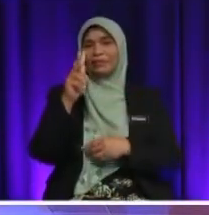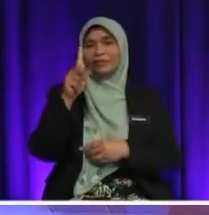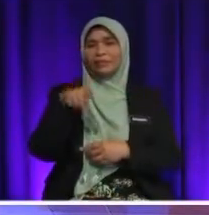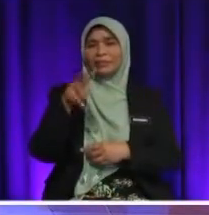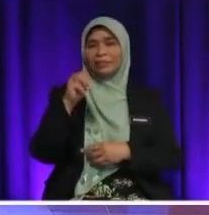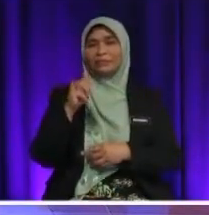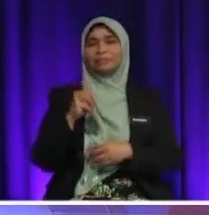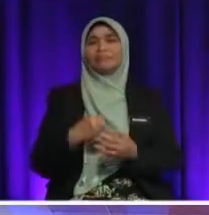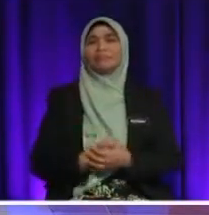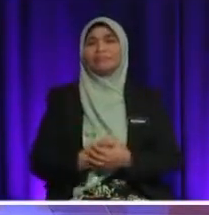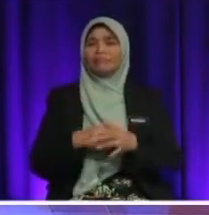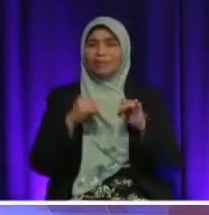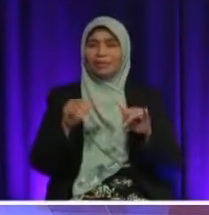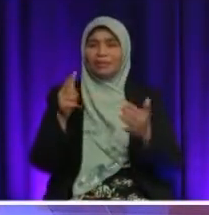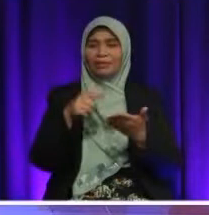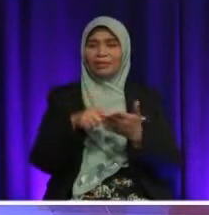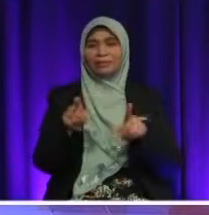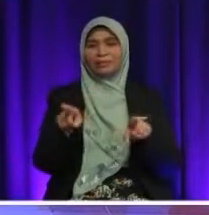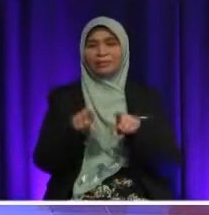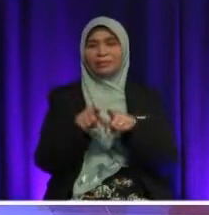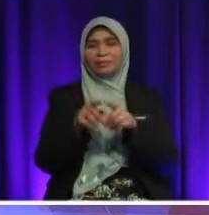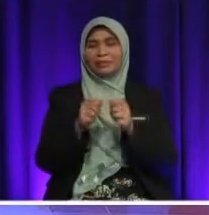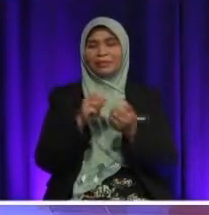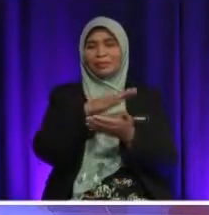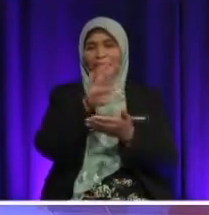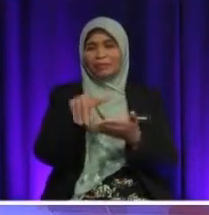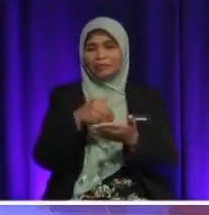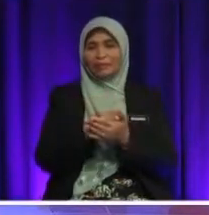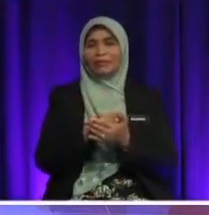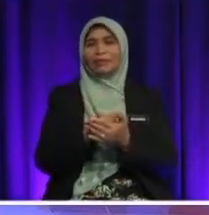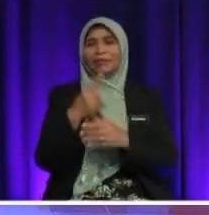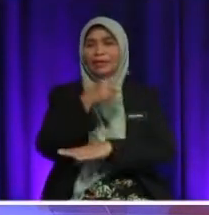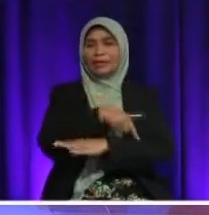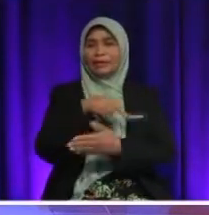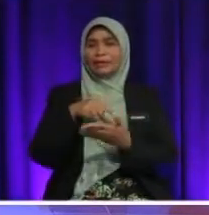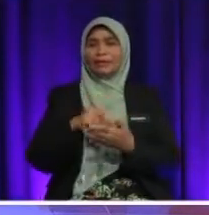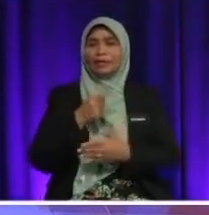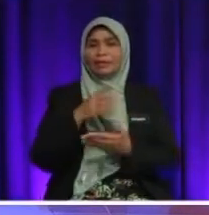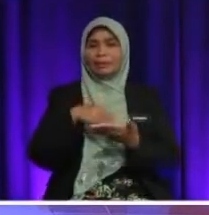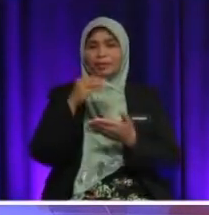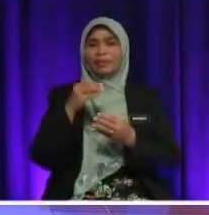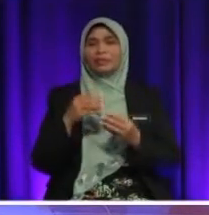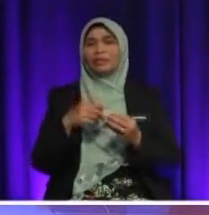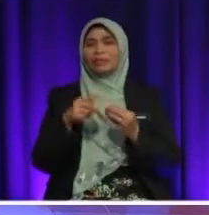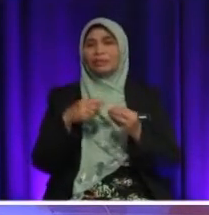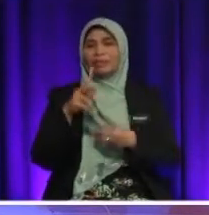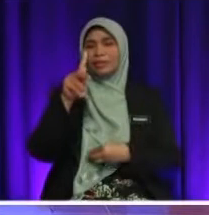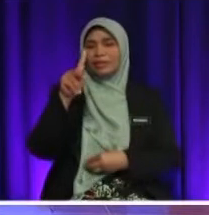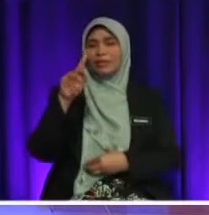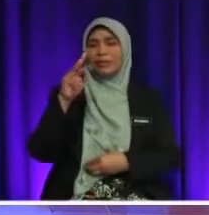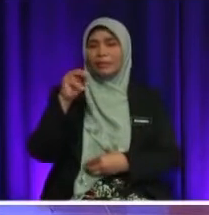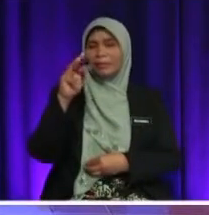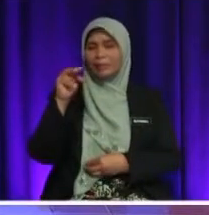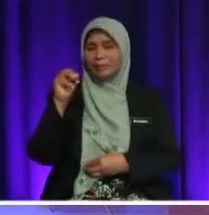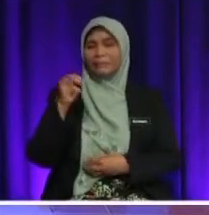biji masih lagi bersama-sama dengan semua kita ditemani oleh Juliana hari ini kita belajar tentang kesusastraan Melayu